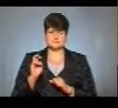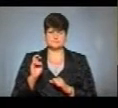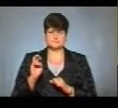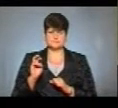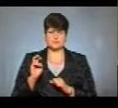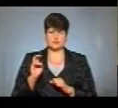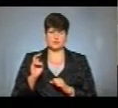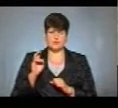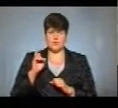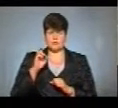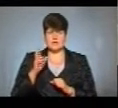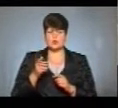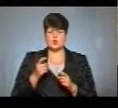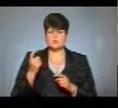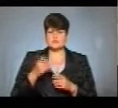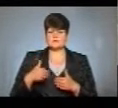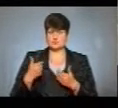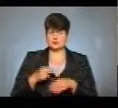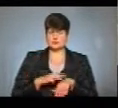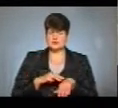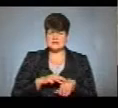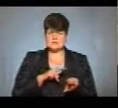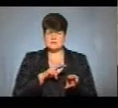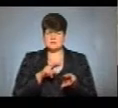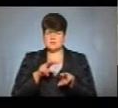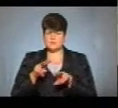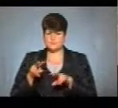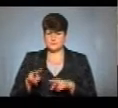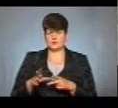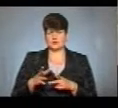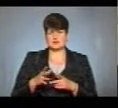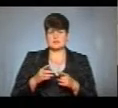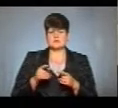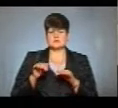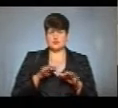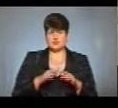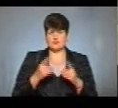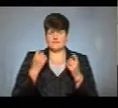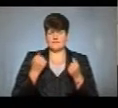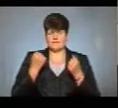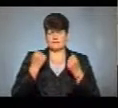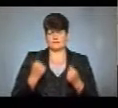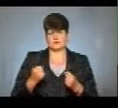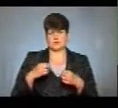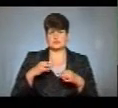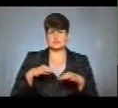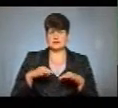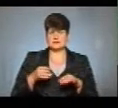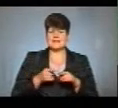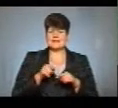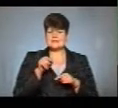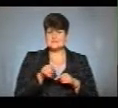господарства звернулося до патрульної поліції забезпечити контроль за рухом великогабаритного транспорту на цей період.